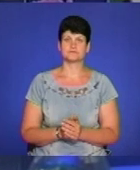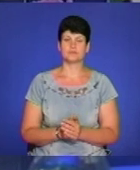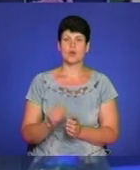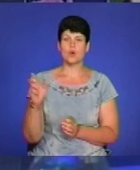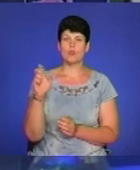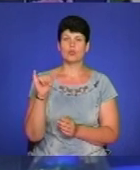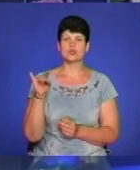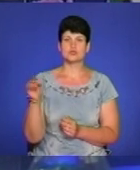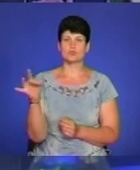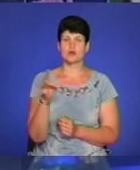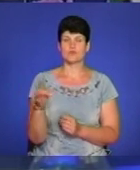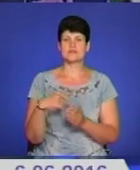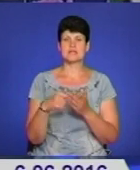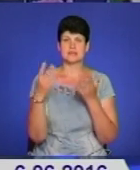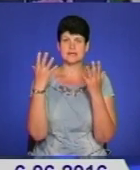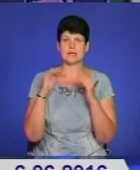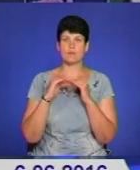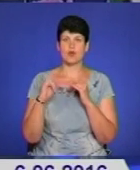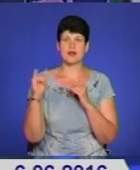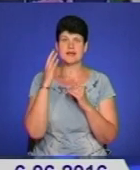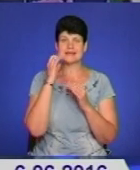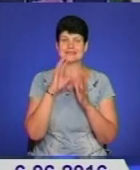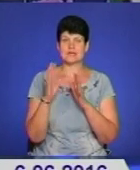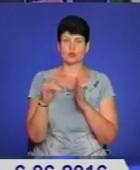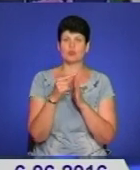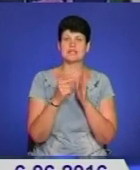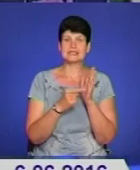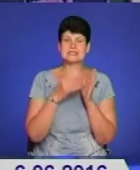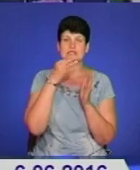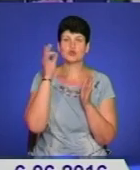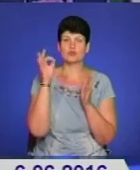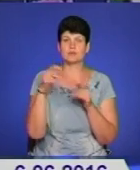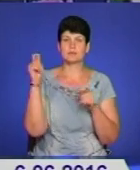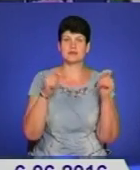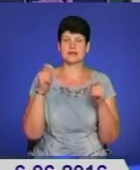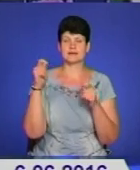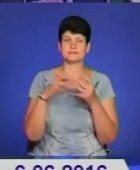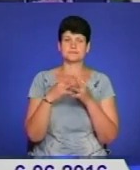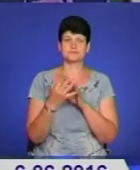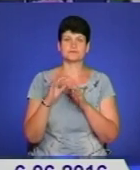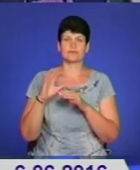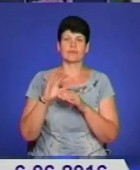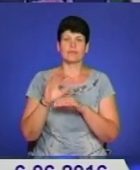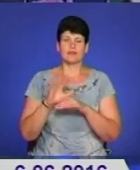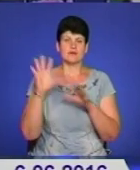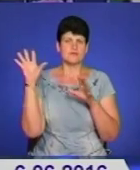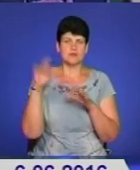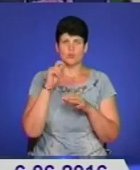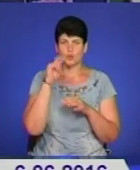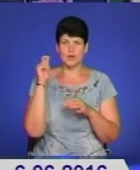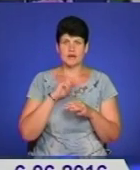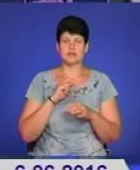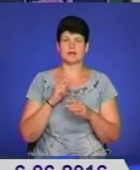У Бучицькому районі відзначили День поля та саду. Поділитися досвідом на свято з'їхалися аграрії з усієї України. А місцеві хвалилися